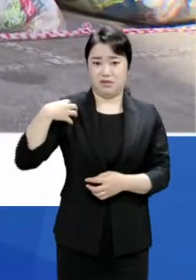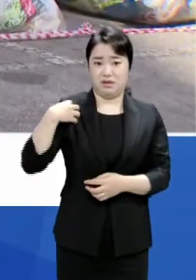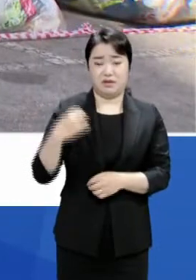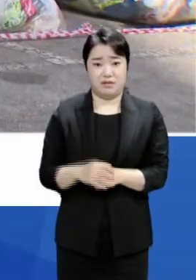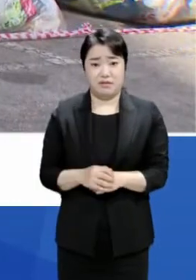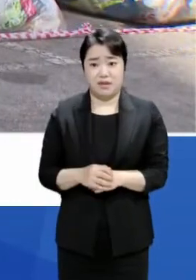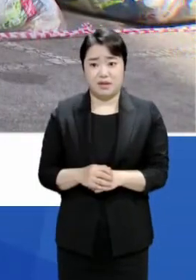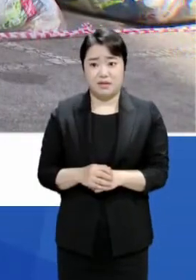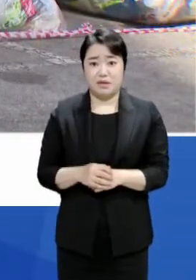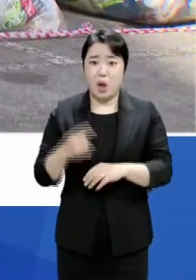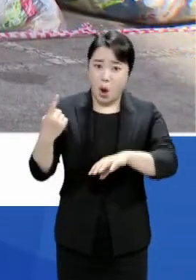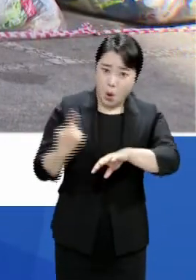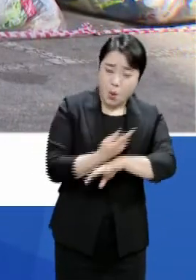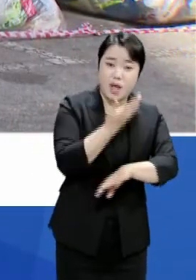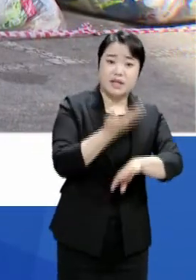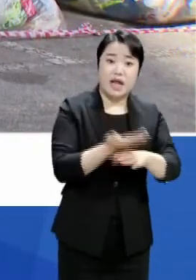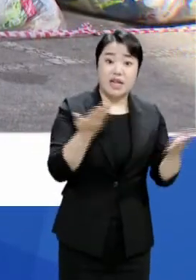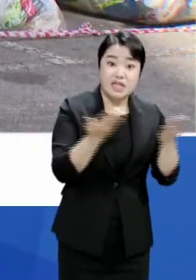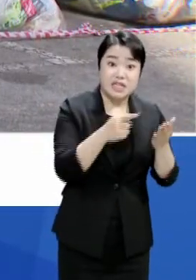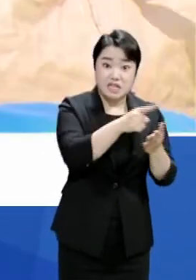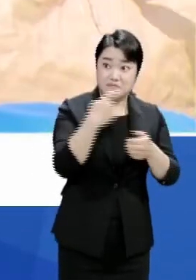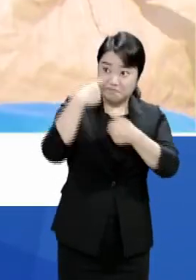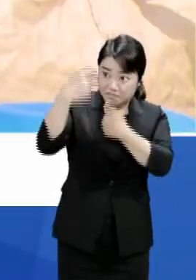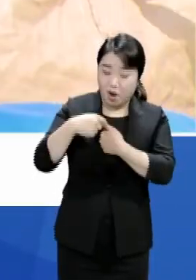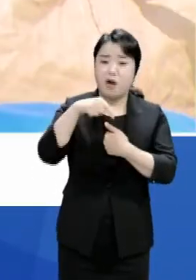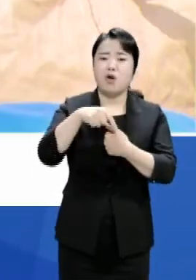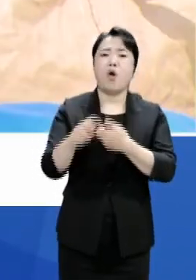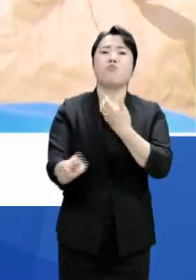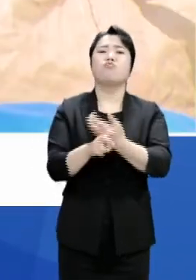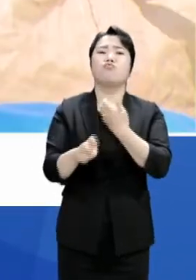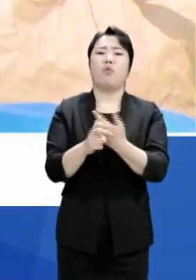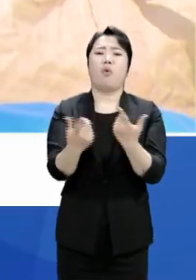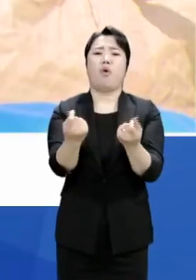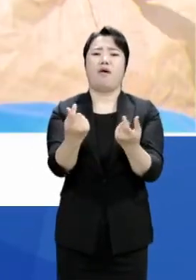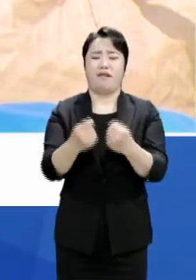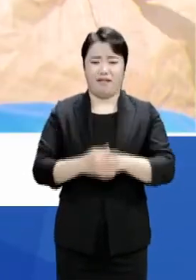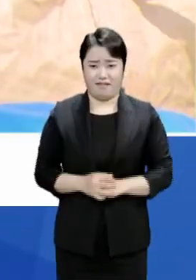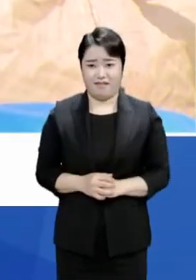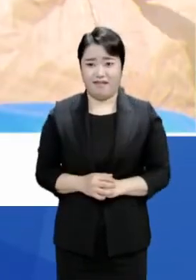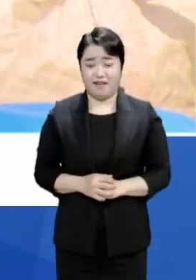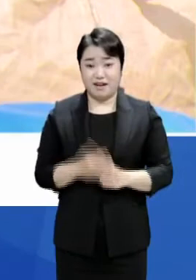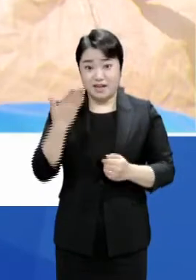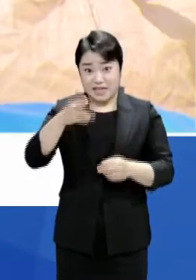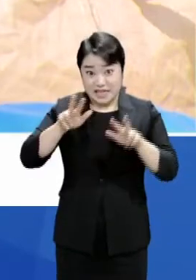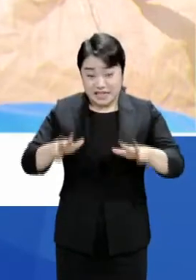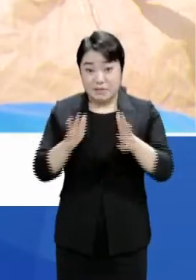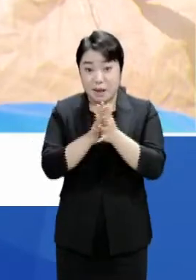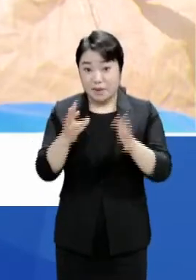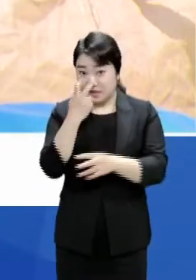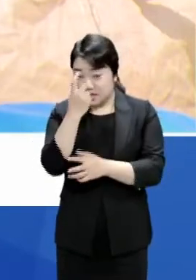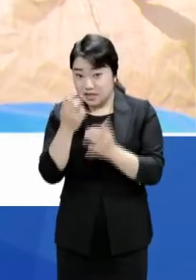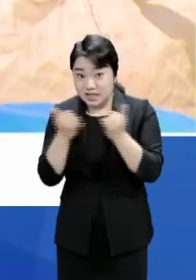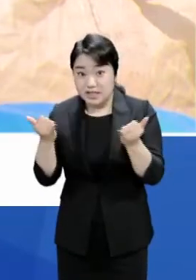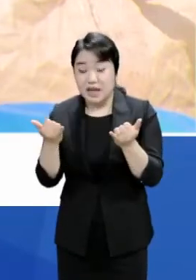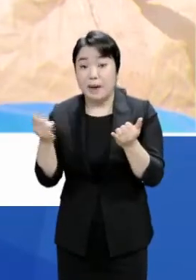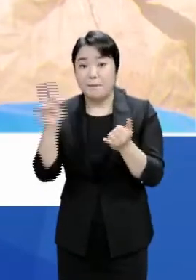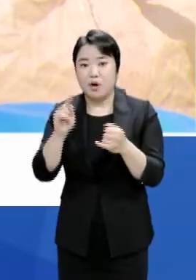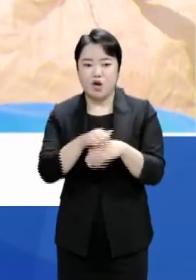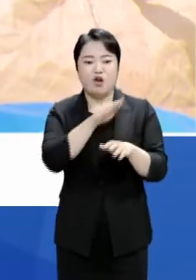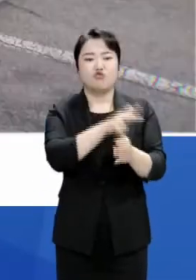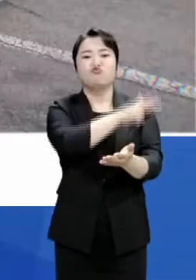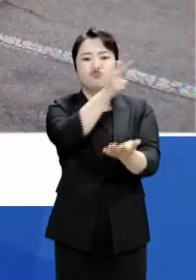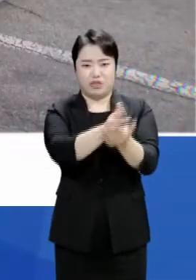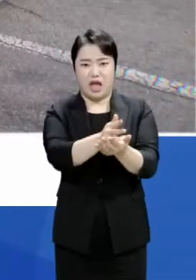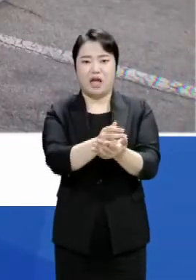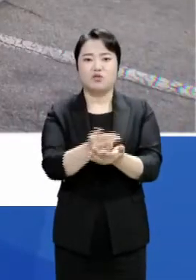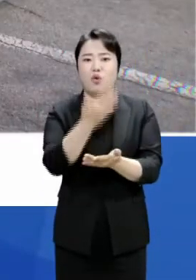말씀은 다른 업무를 하게 되면 그건 불법이라는 겁니다. 그 이외의 업무를 그렇죠. 그런데 지금 아파트 경비 노동자들께서 주차 관리,